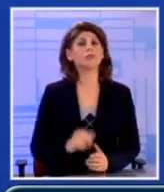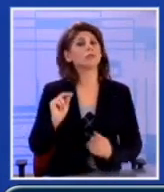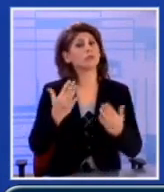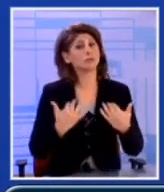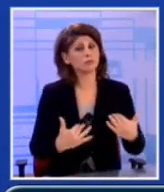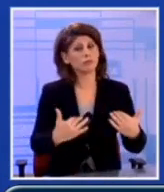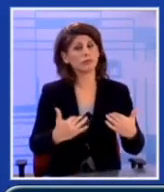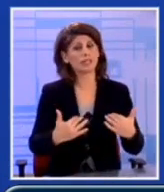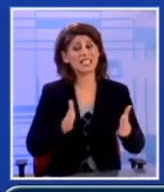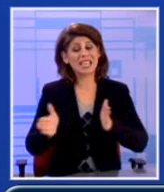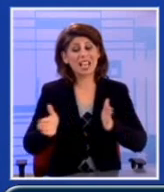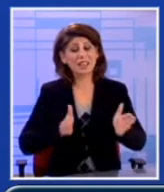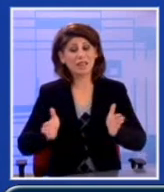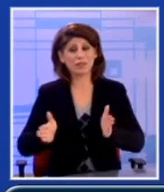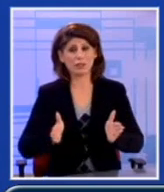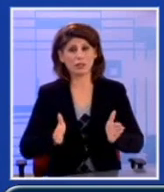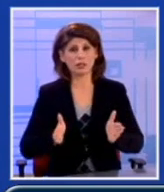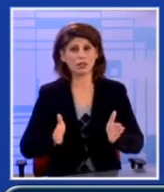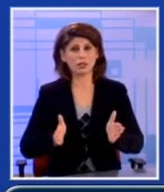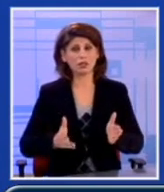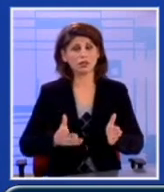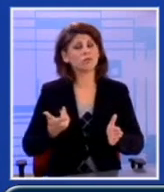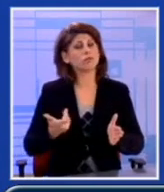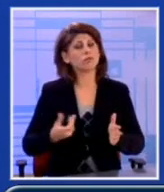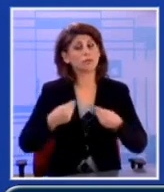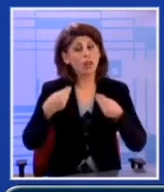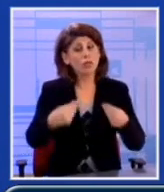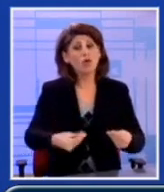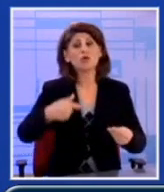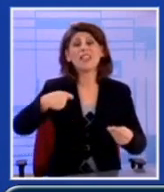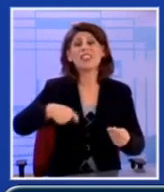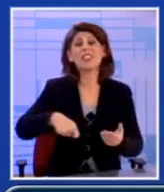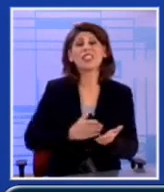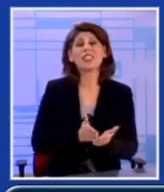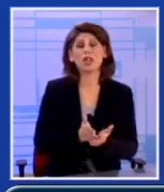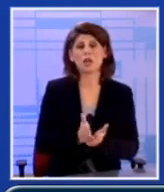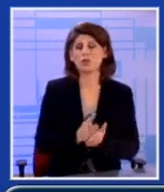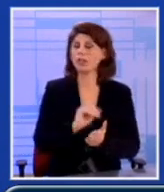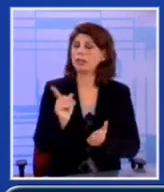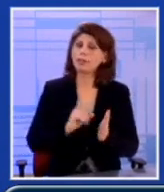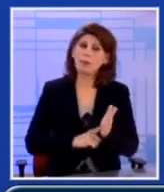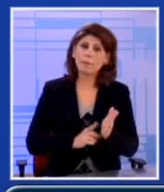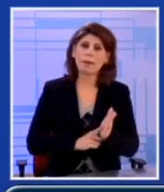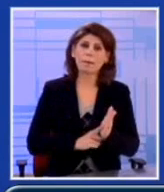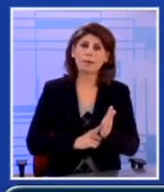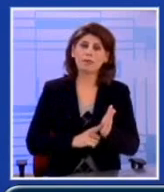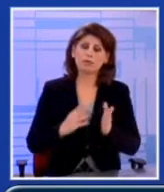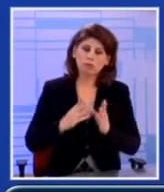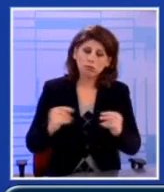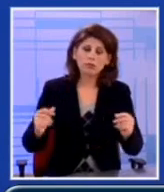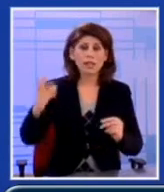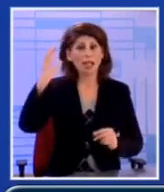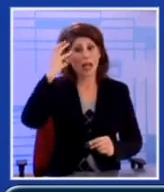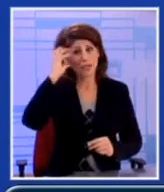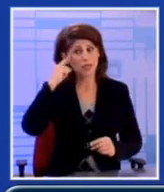Βουλής προς την κατεύθυνση της απόδοσης δικαιοσύνης, γιατί δεν πρέπει να παραλείπουμε να υπενθυμίζουμε